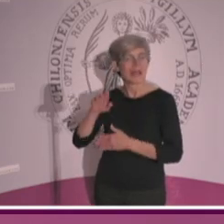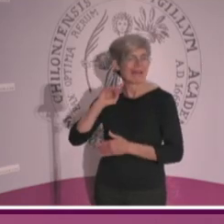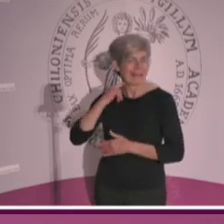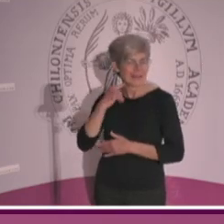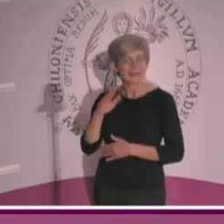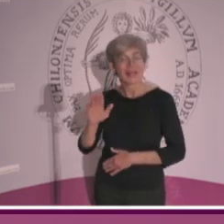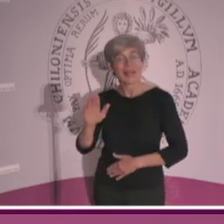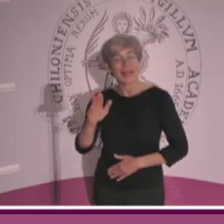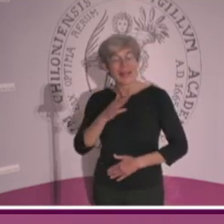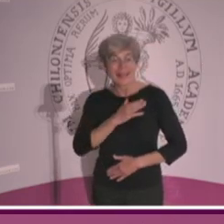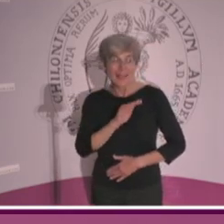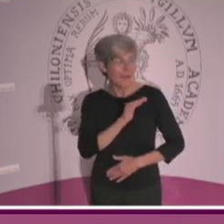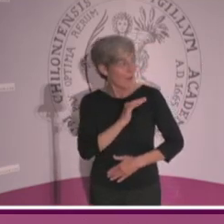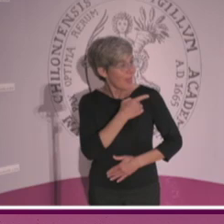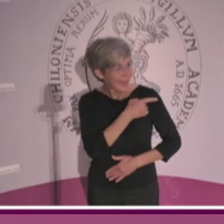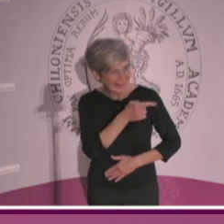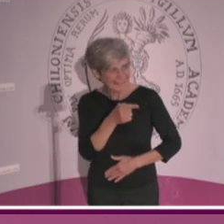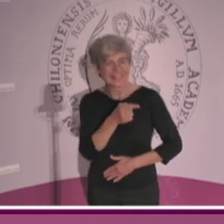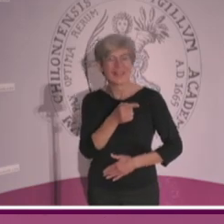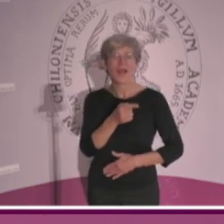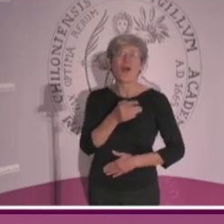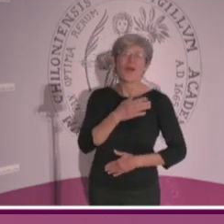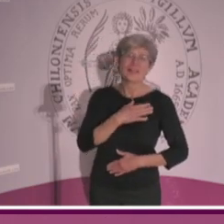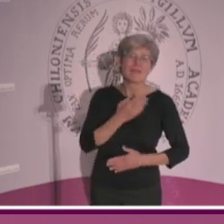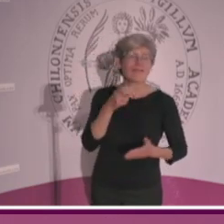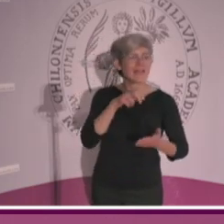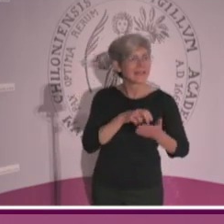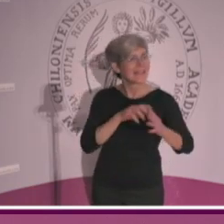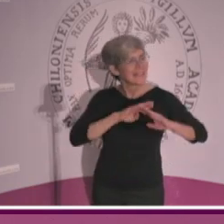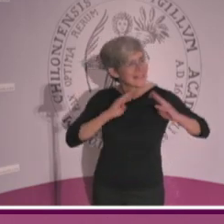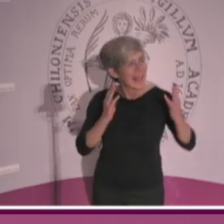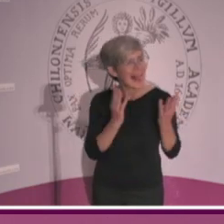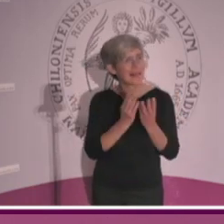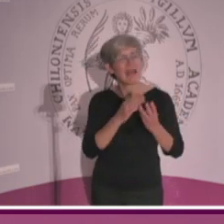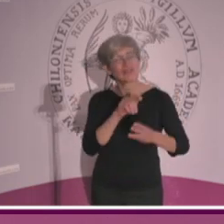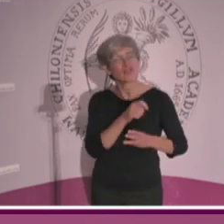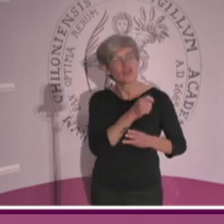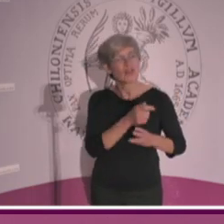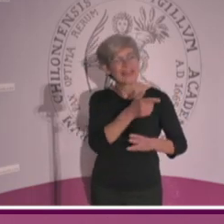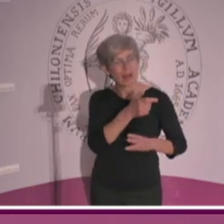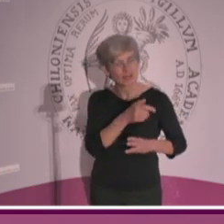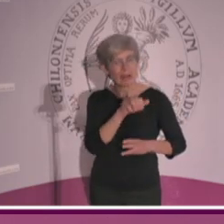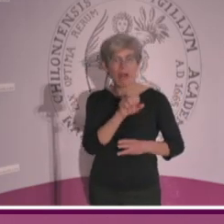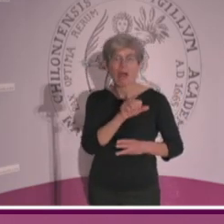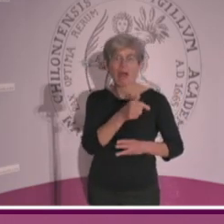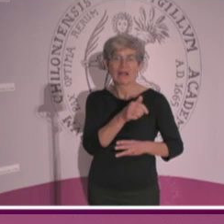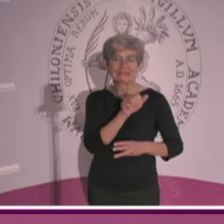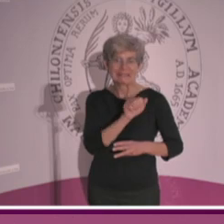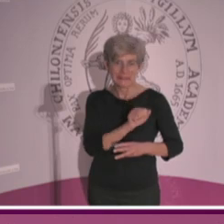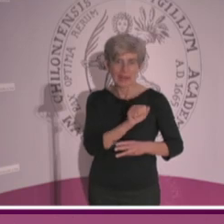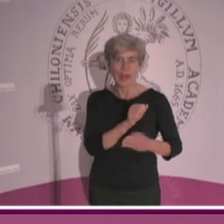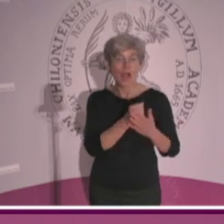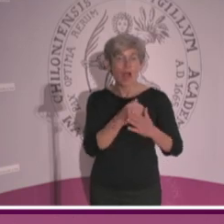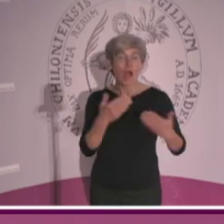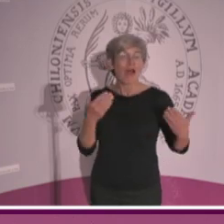liebe Vertreterinnen und Vertreter des Allgemeinen Studierendenausschusses, des ASTAS und des Studentenwerks und vor